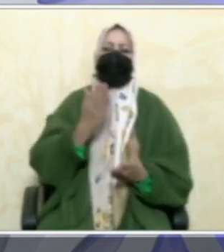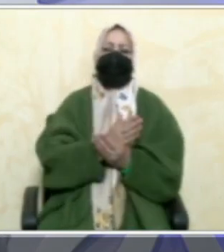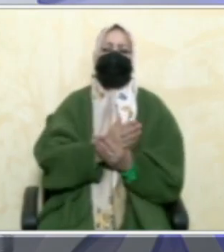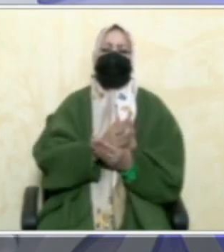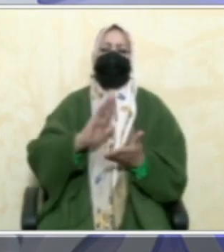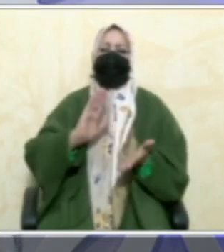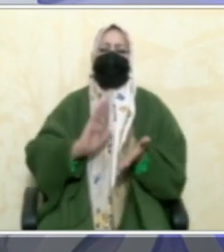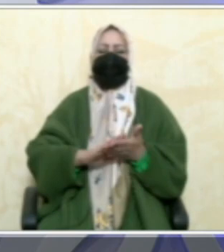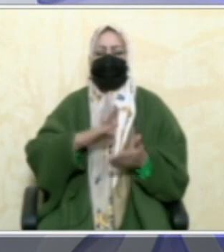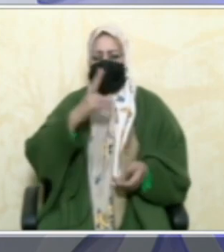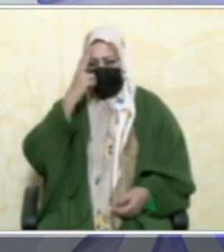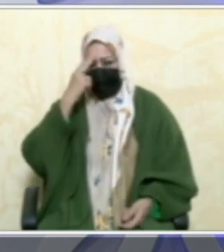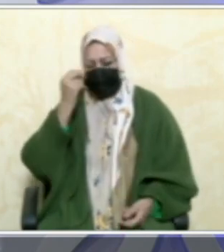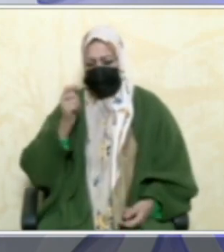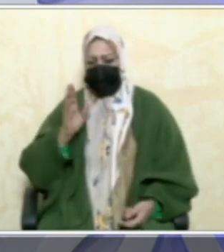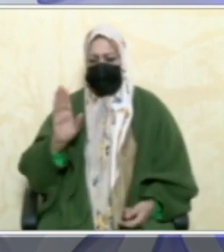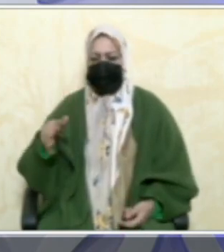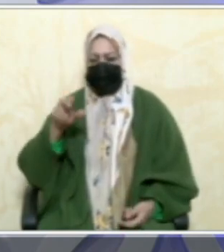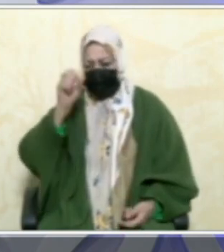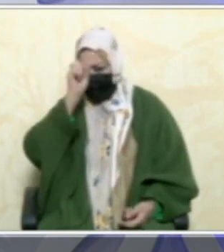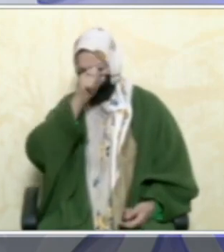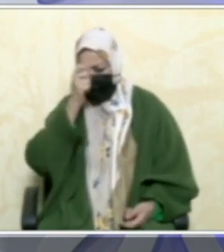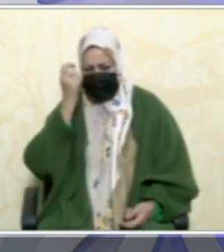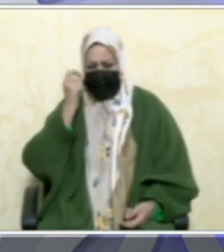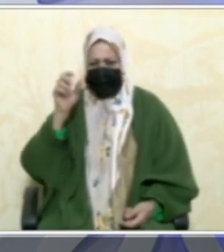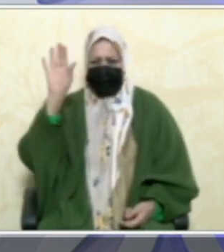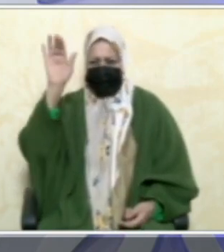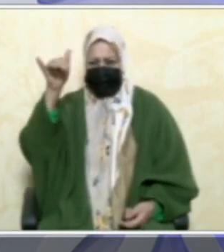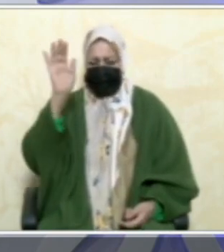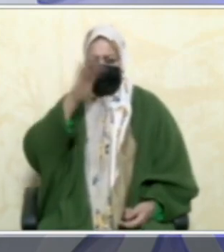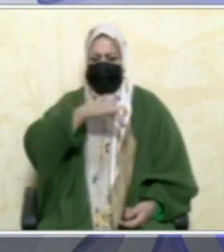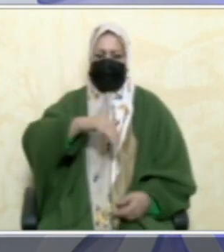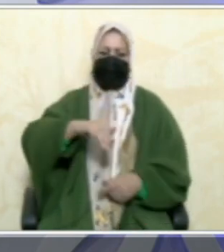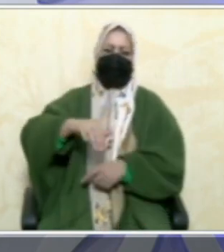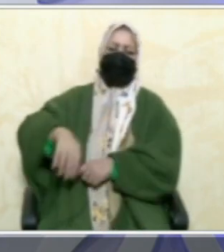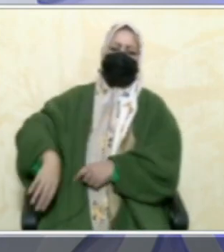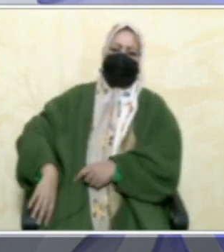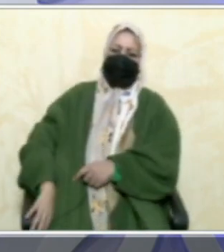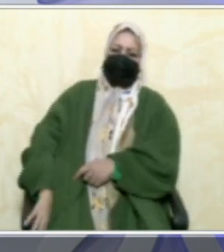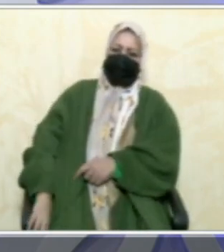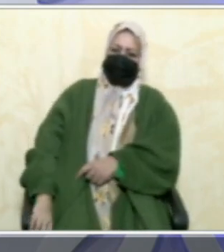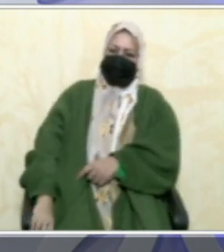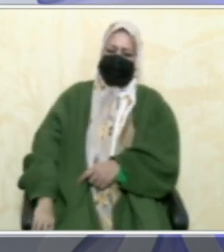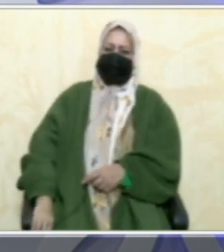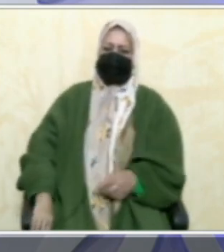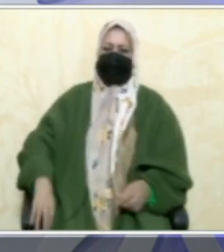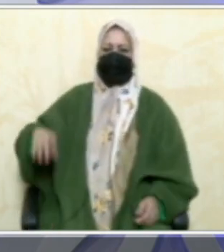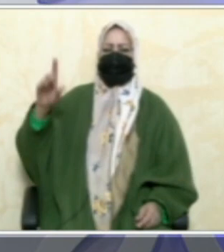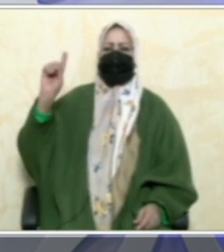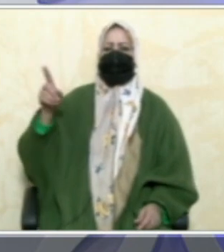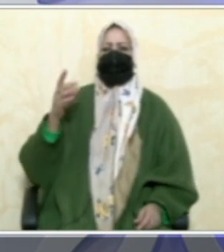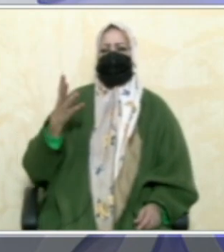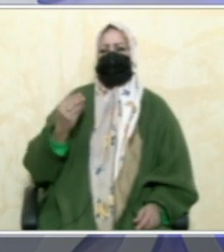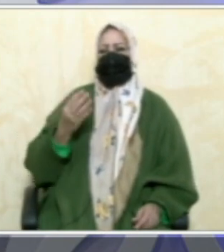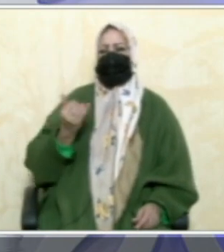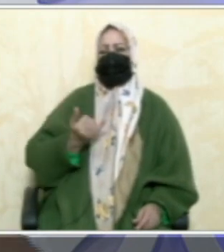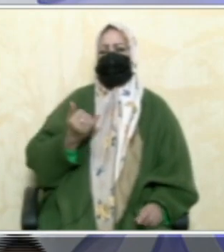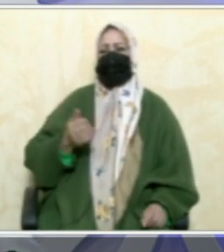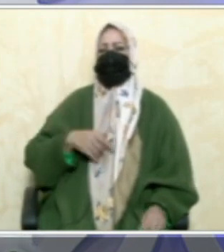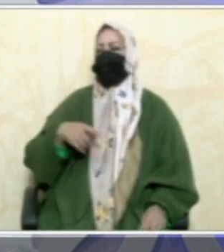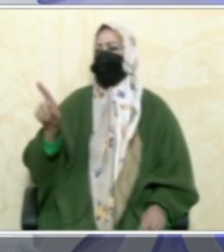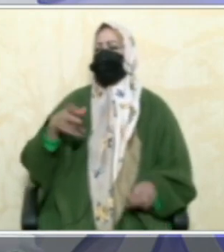أن المتصهينين كثر، وفي الحقيقة ليسوا بكثر. الأكثرون والحمد لله تعالى